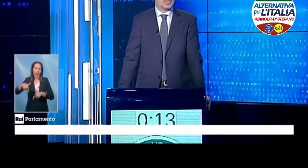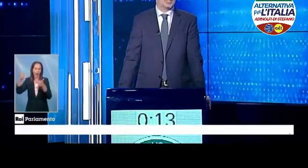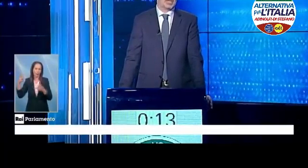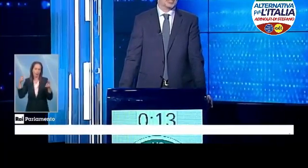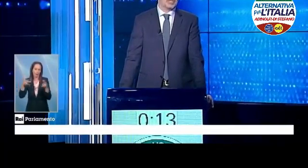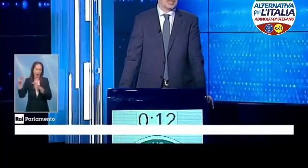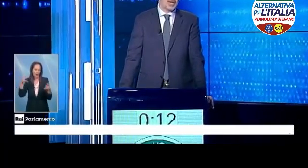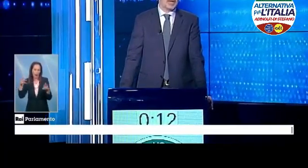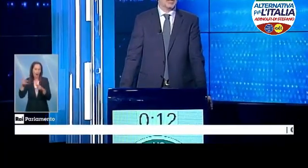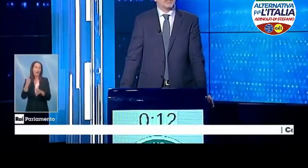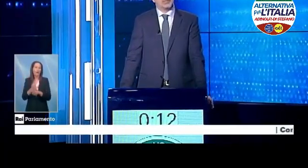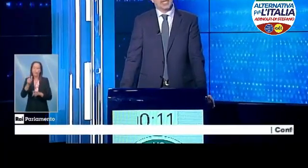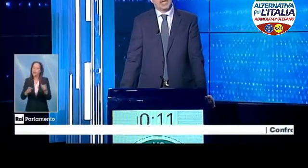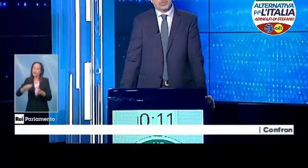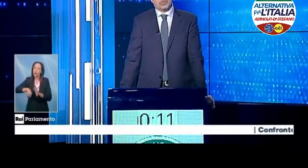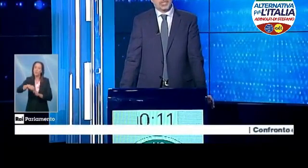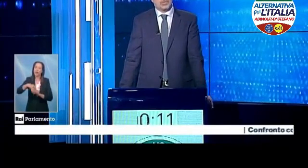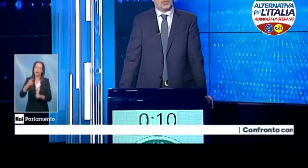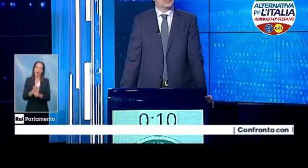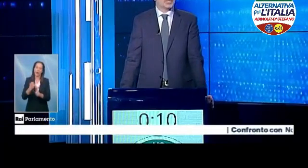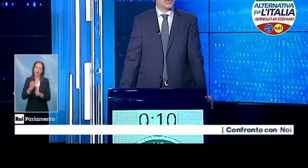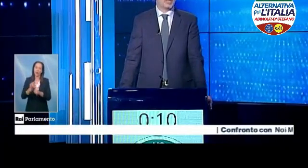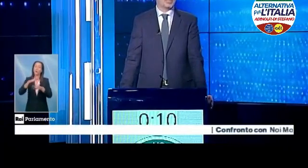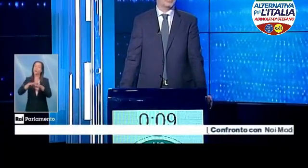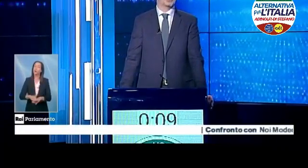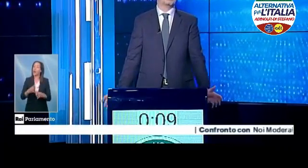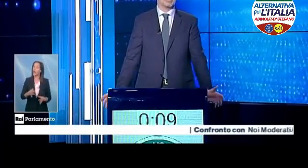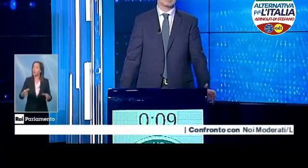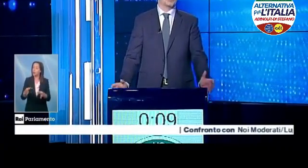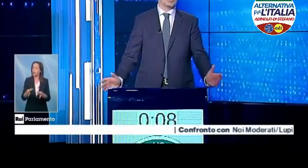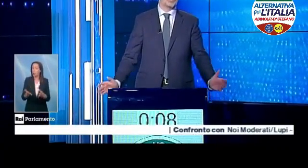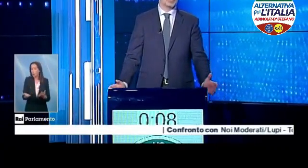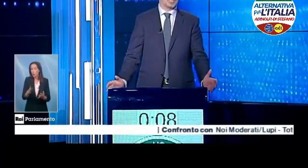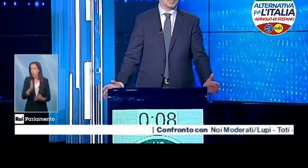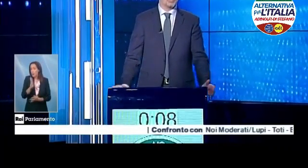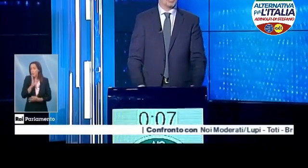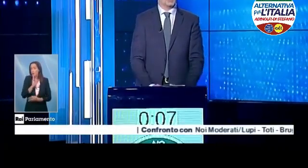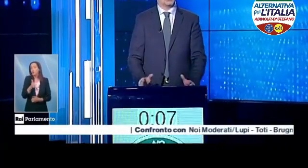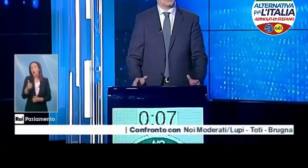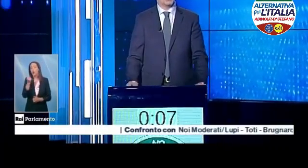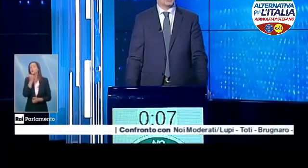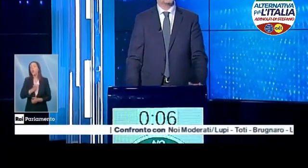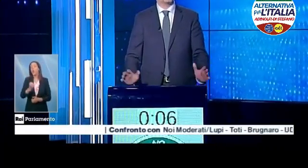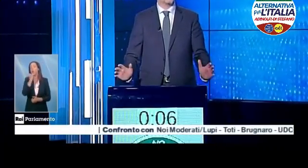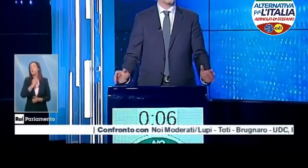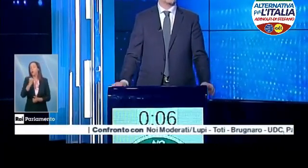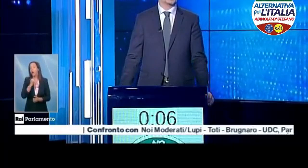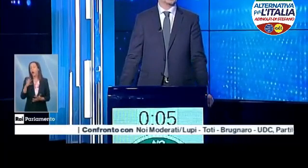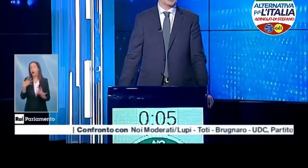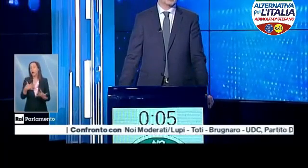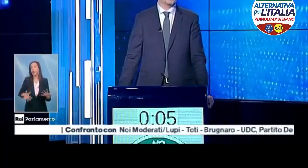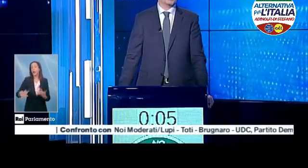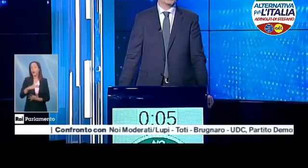persone, bisogna mettere la gente a lavorare per tutelare il nostro territorio. Spesso e volentieri invece basta la foglia di figo del cambiamento climatico per dire che non è colpa